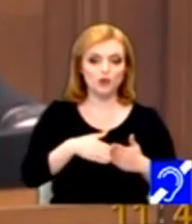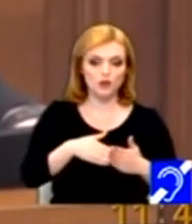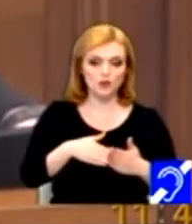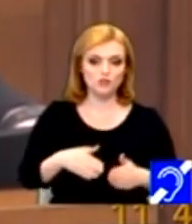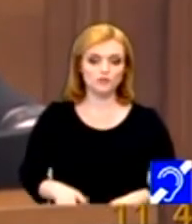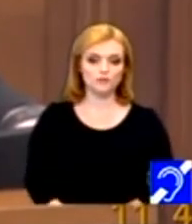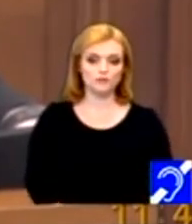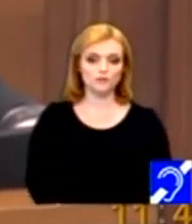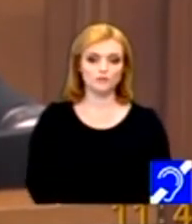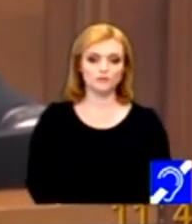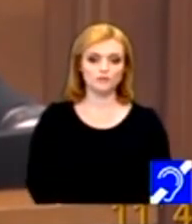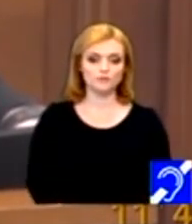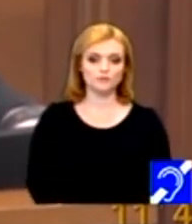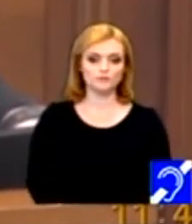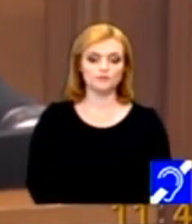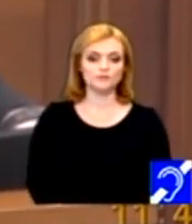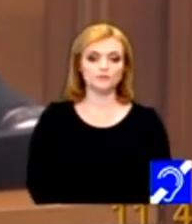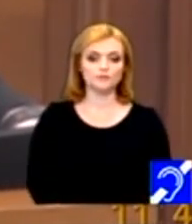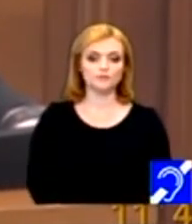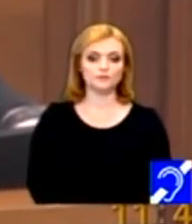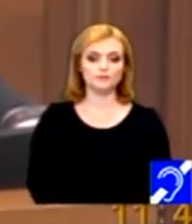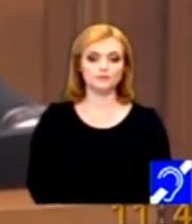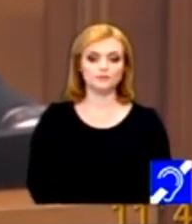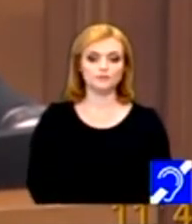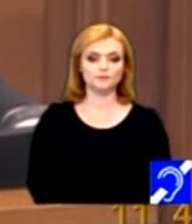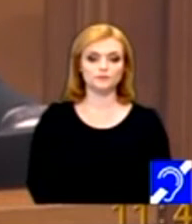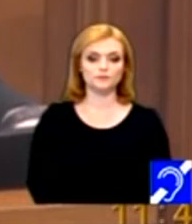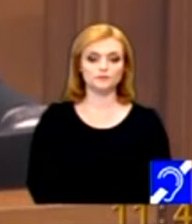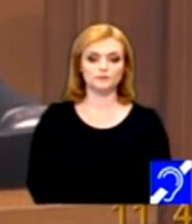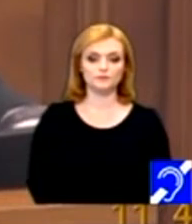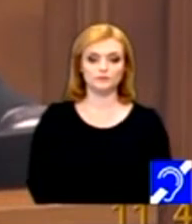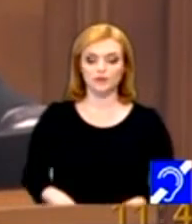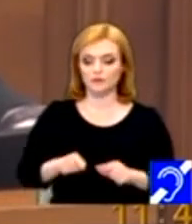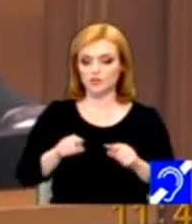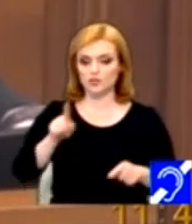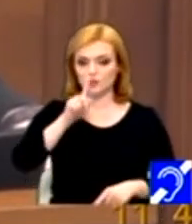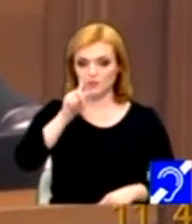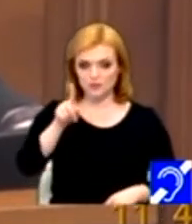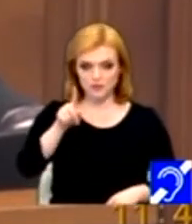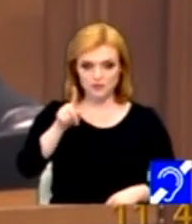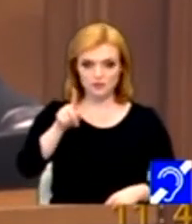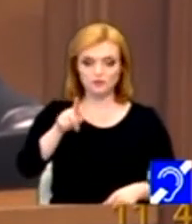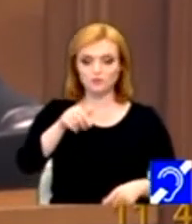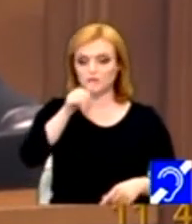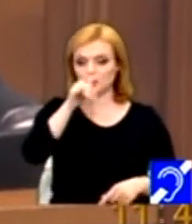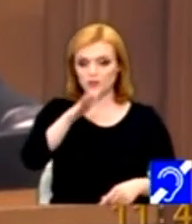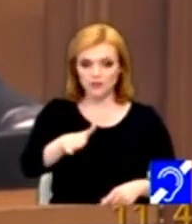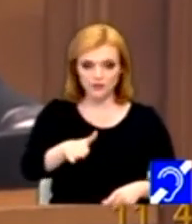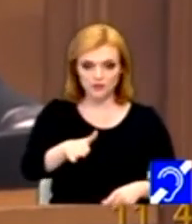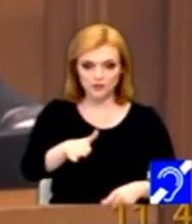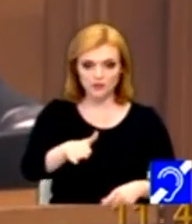în Consiliul Superior al Magistraturii pe parcursul mai mult de o lună de zile, blocaj care s-a